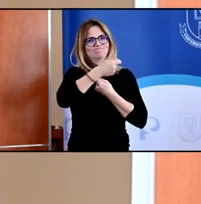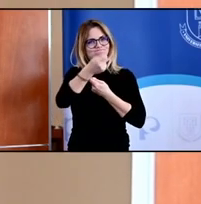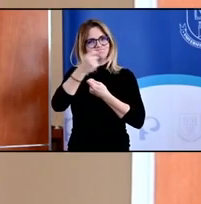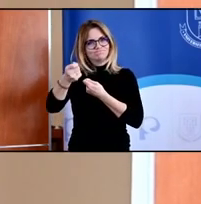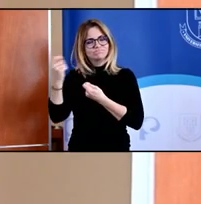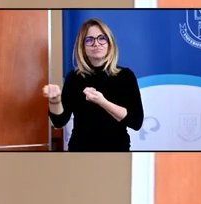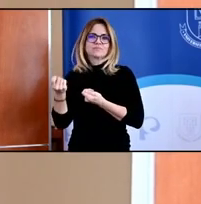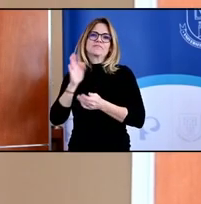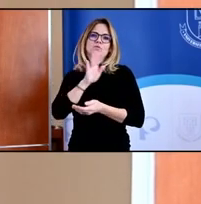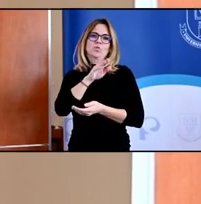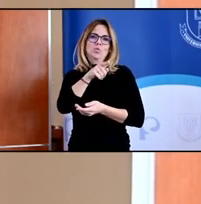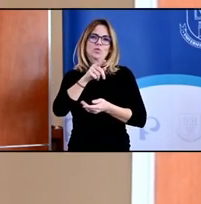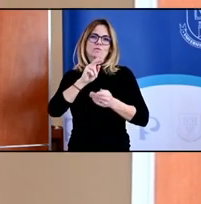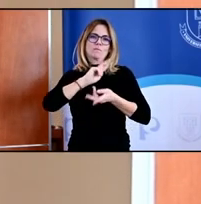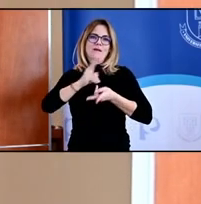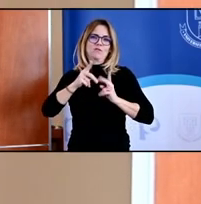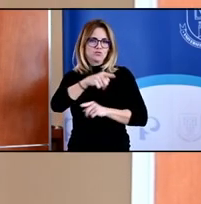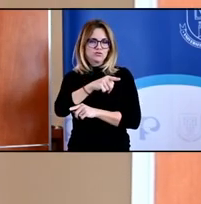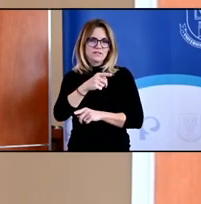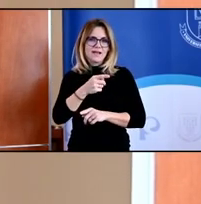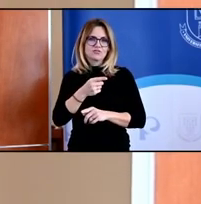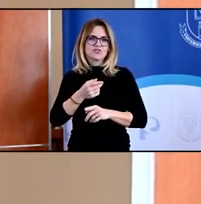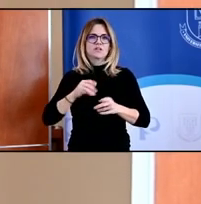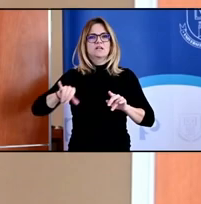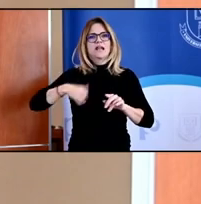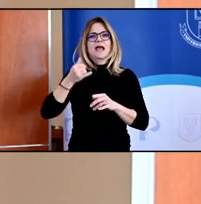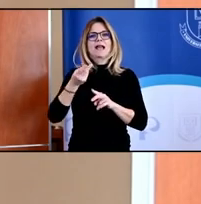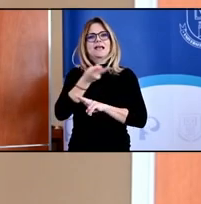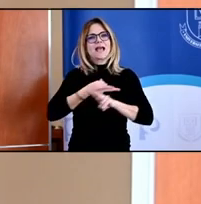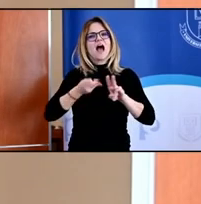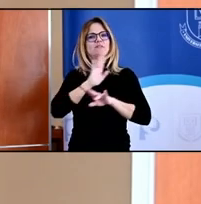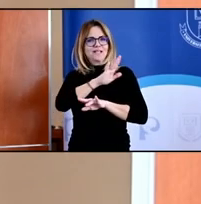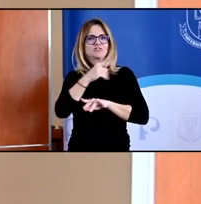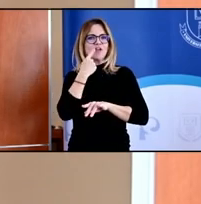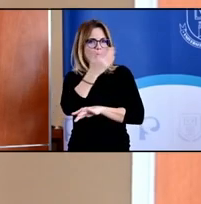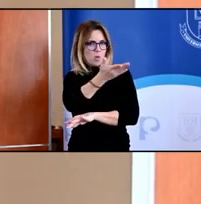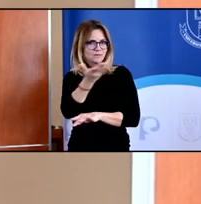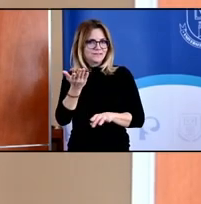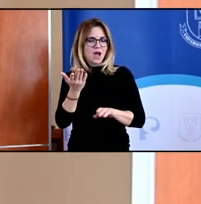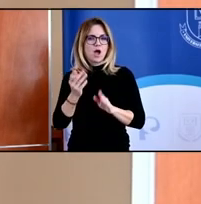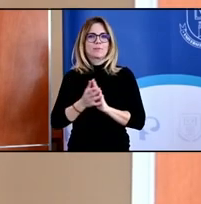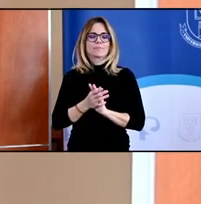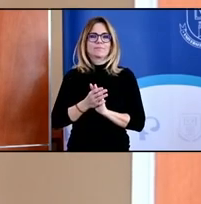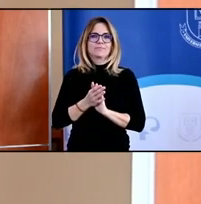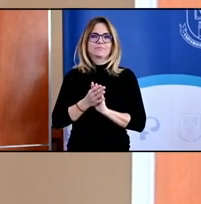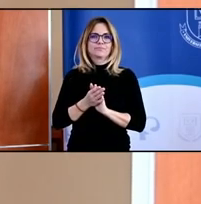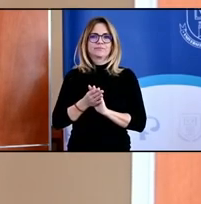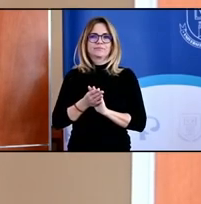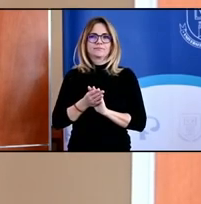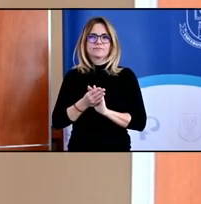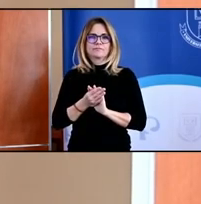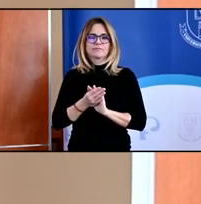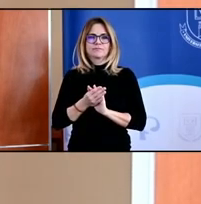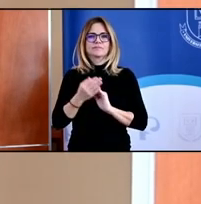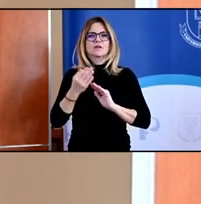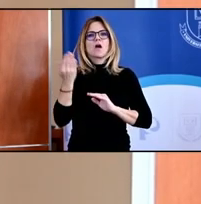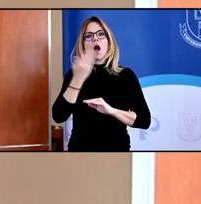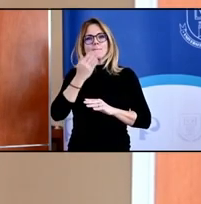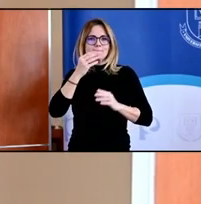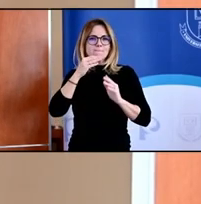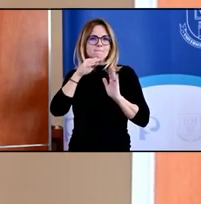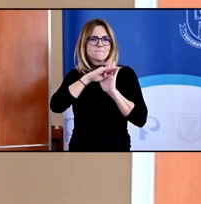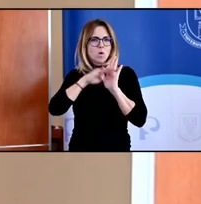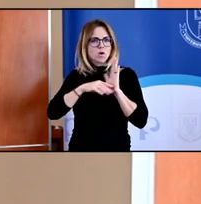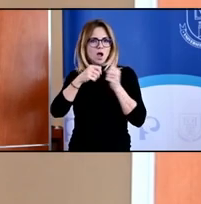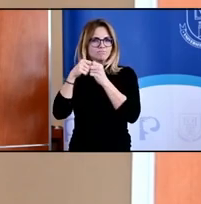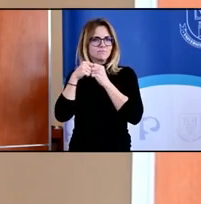programot valósítottak meg a reggeli kávézásnál erre utaltam hogy m amikor programot szervezünk vagy erre a